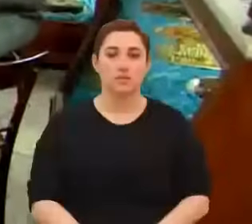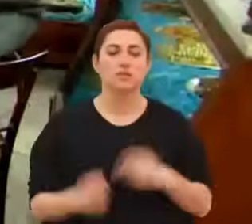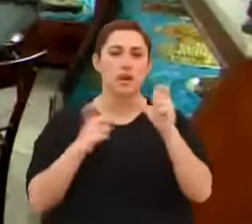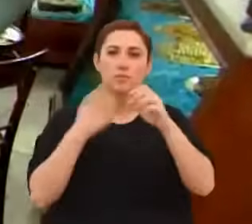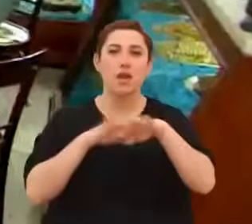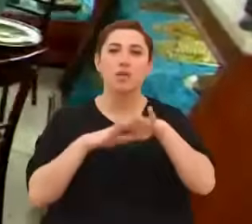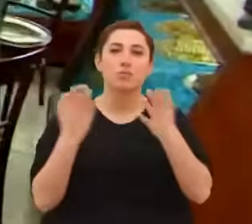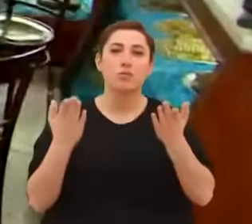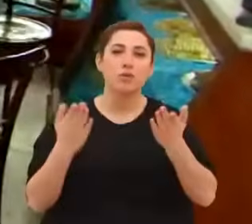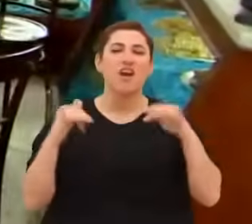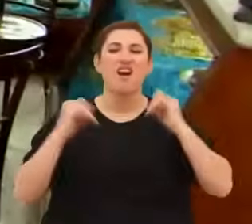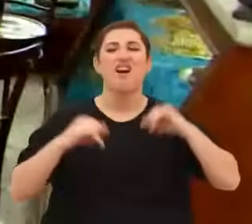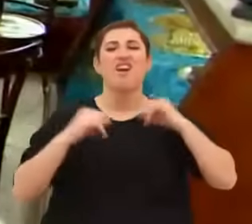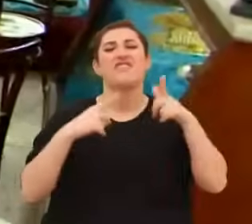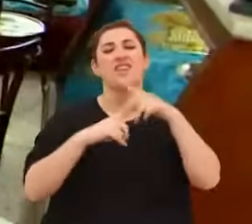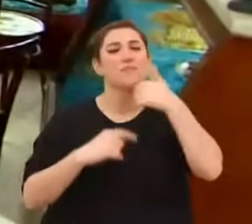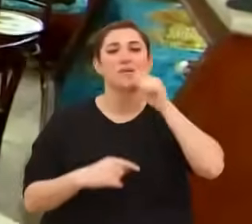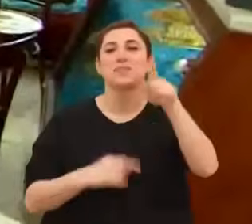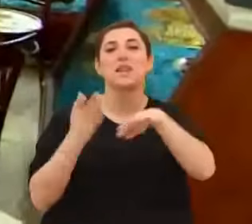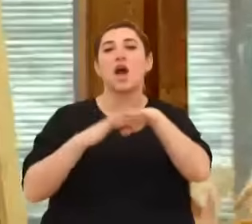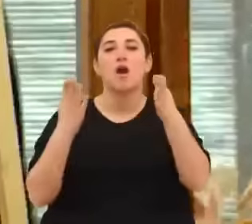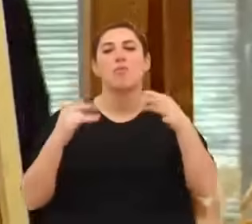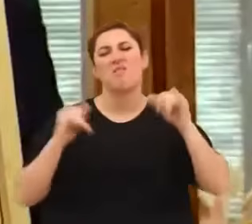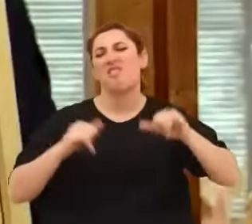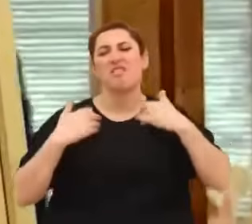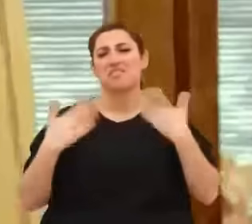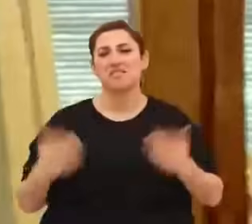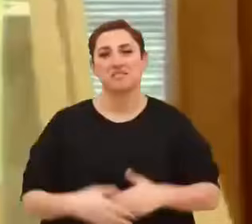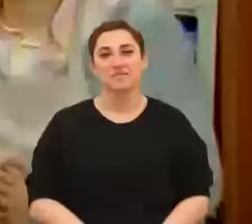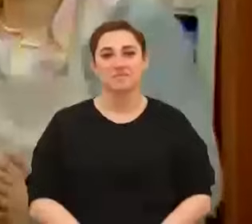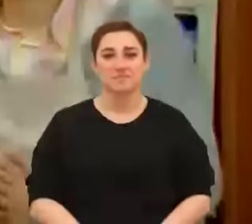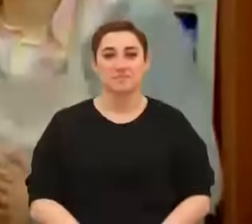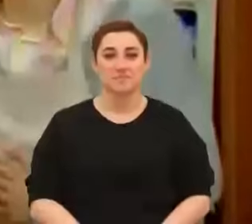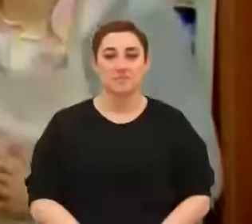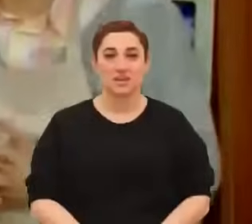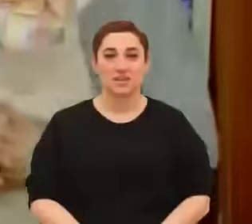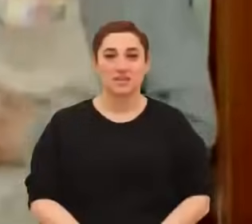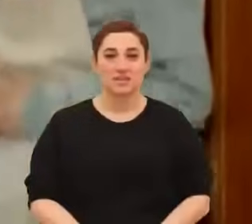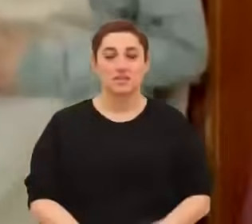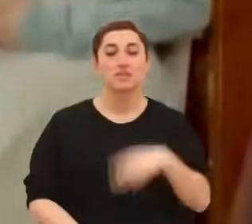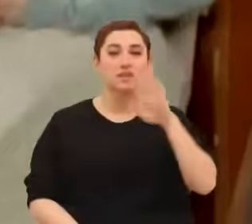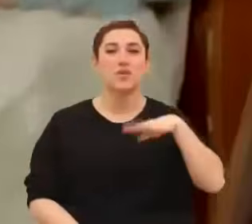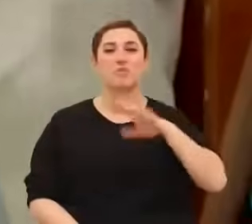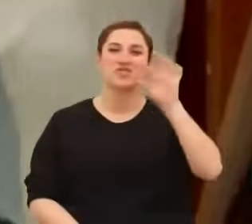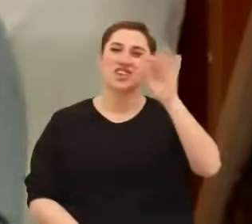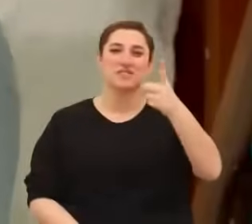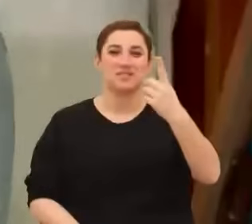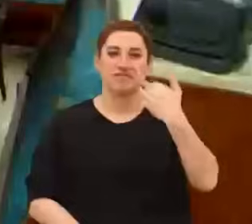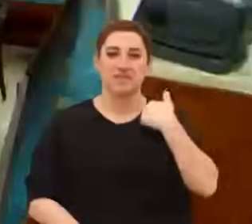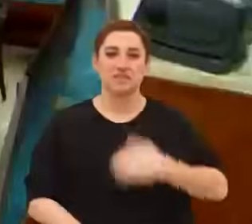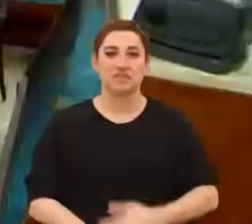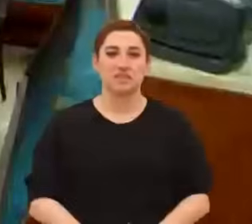Sami ne yapıyorsun be ya? Aynı be Fehmi abi. Seni niye uyumak ha? Aynı be ya. Ya oğlum bir çay versene bana